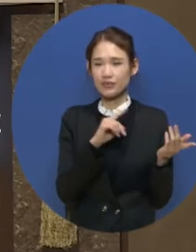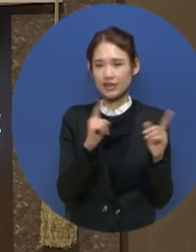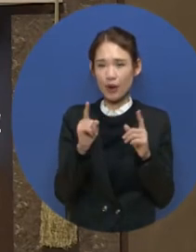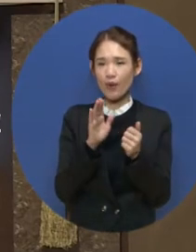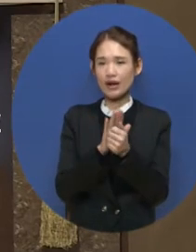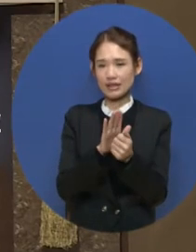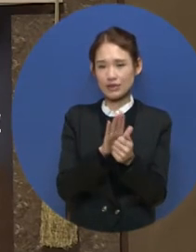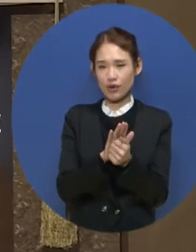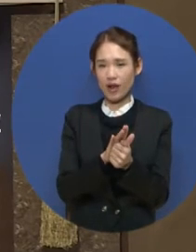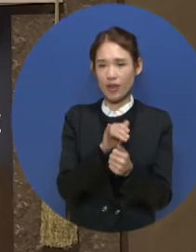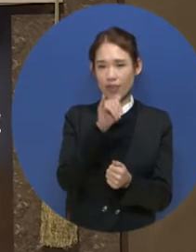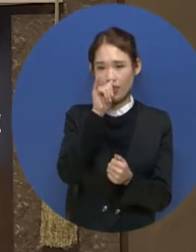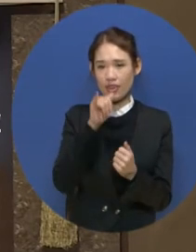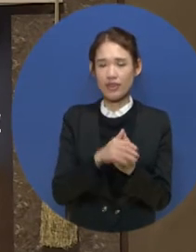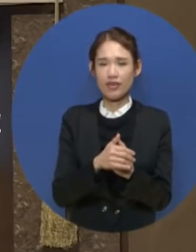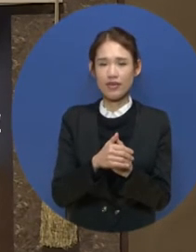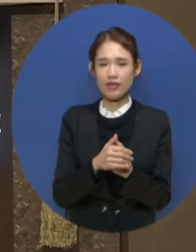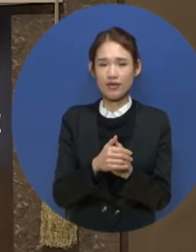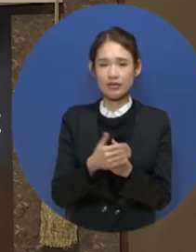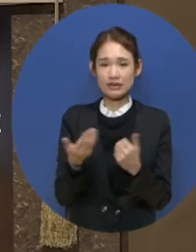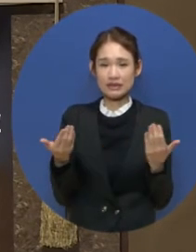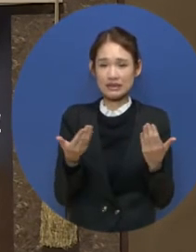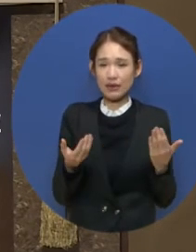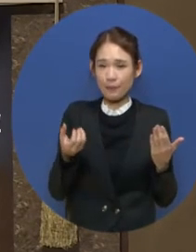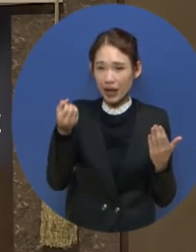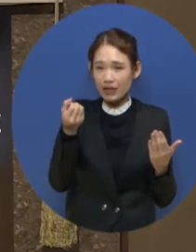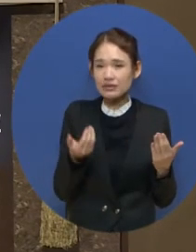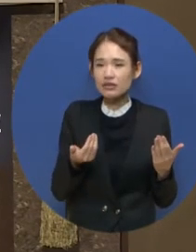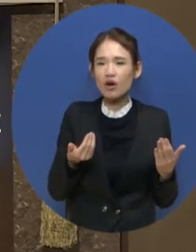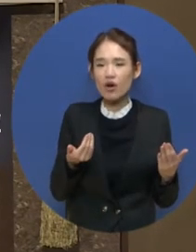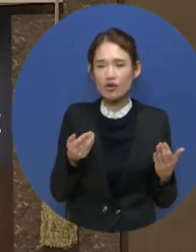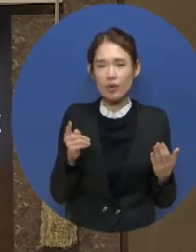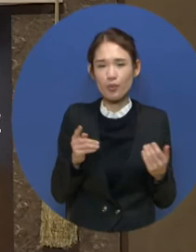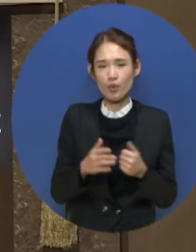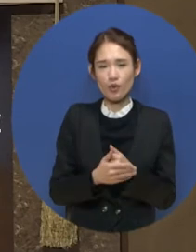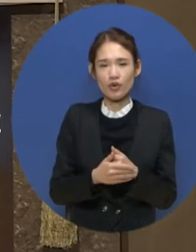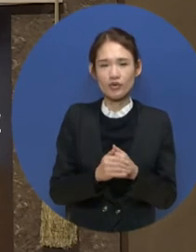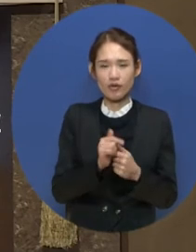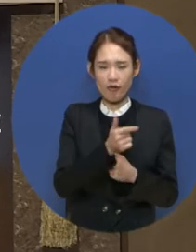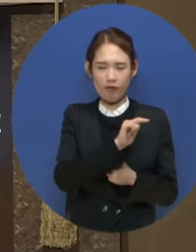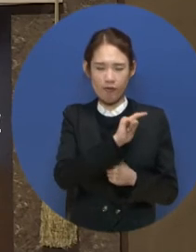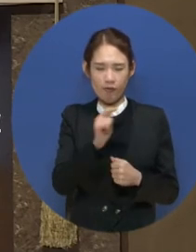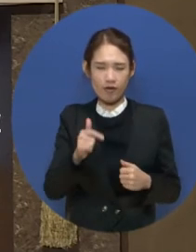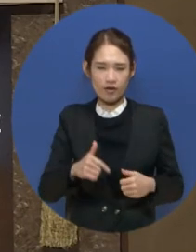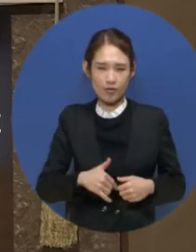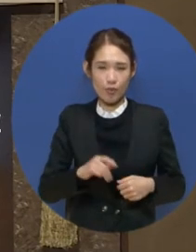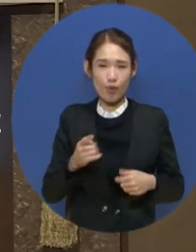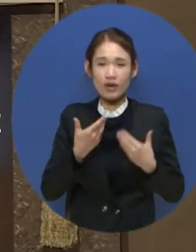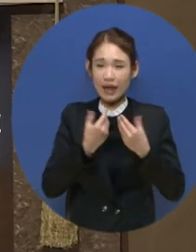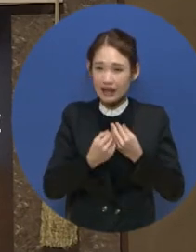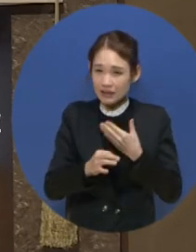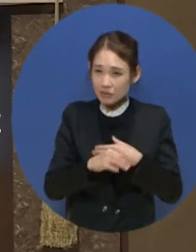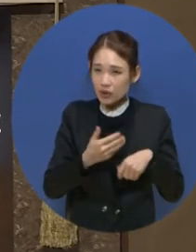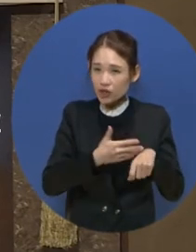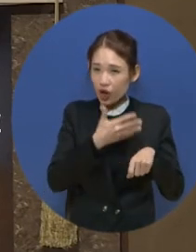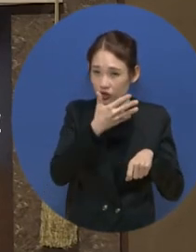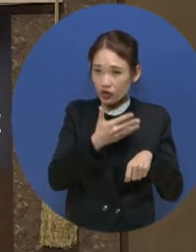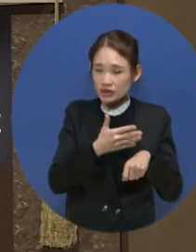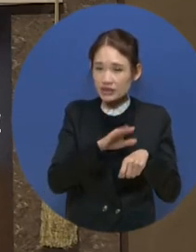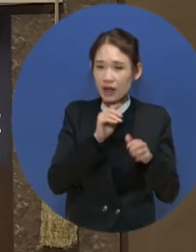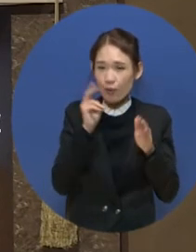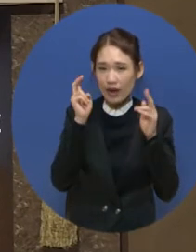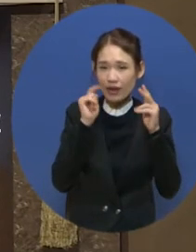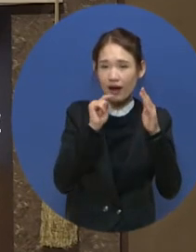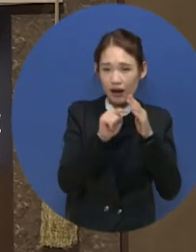지원하는데요 직업을 갖기 전에 여러가지 필요한 정시에 출근하고 정시에 퇴근하고